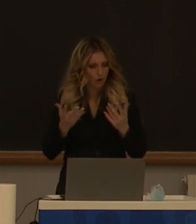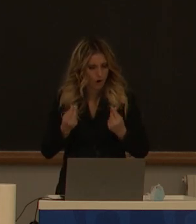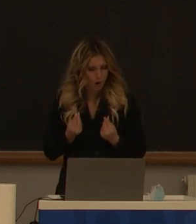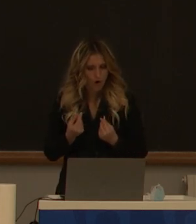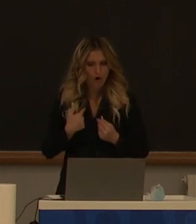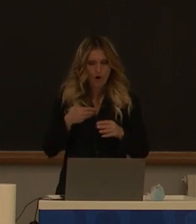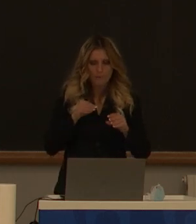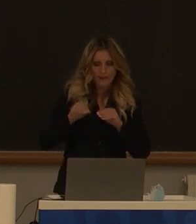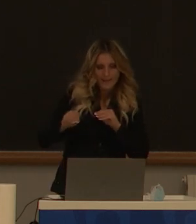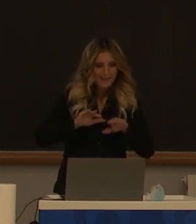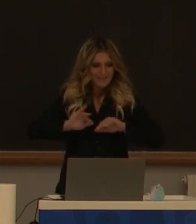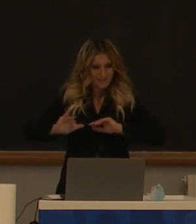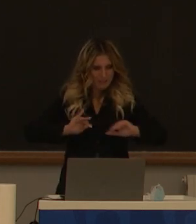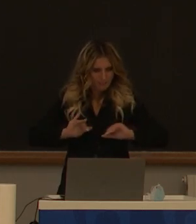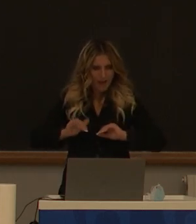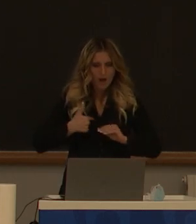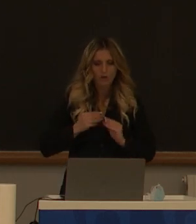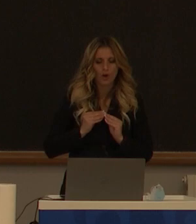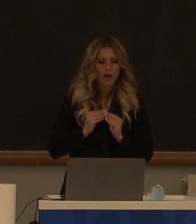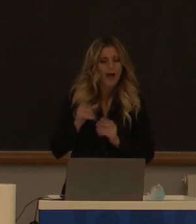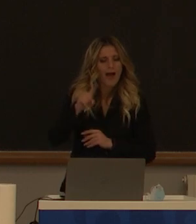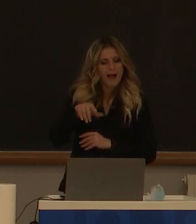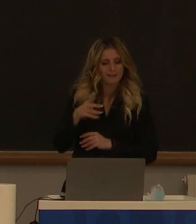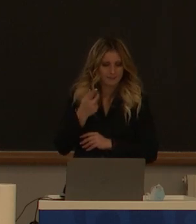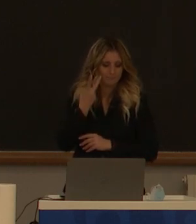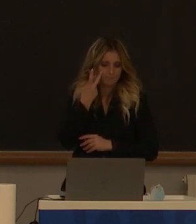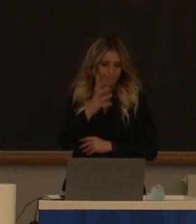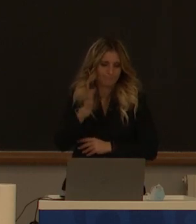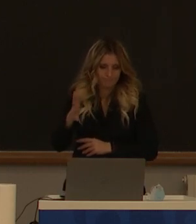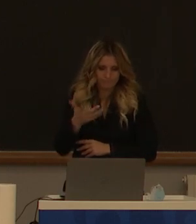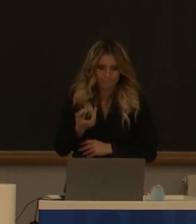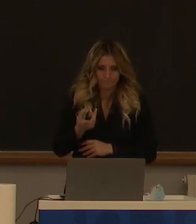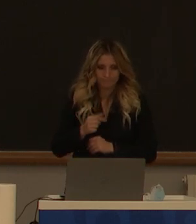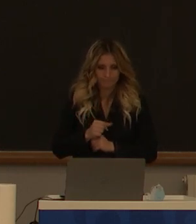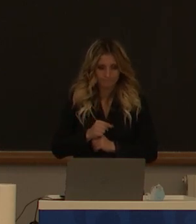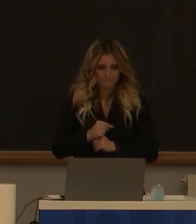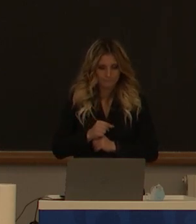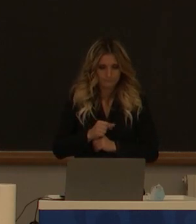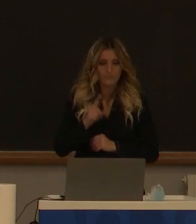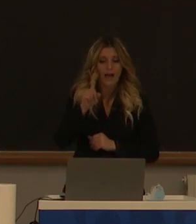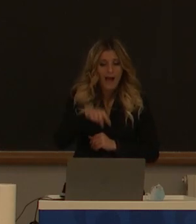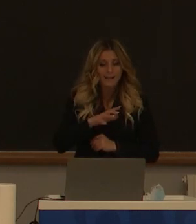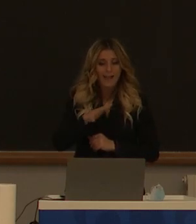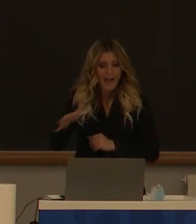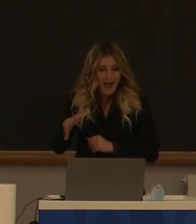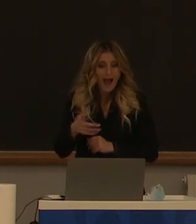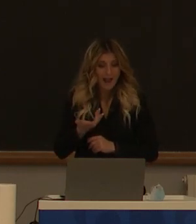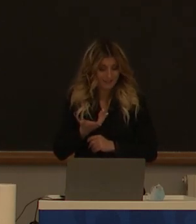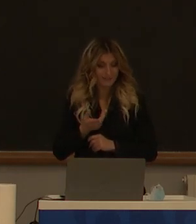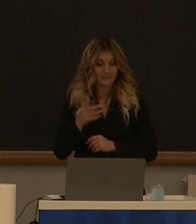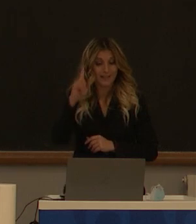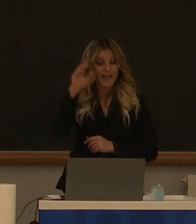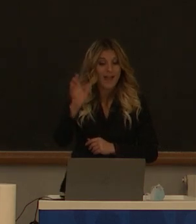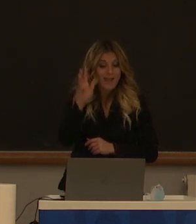accenni al diritto all'economia dell'ambiente come aspetti anche della biogeografia, la filogeografia, ma anche altri ambiti tematici